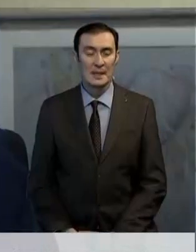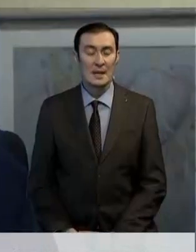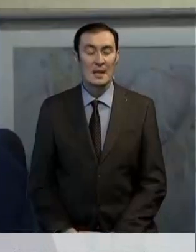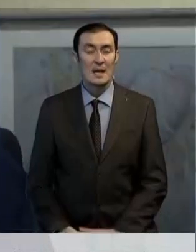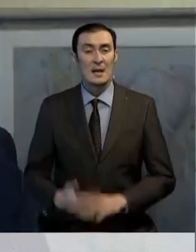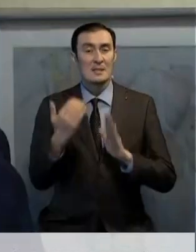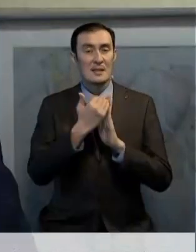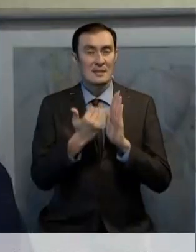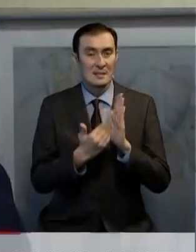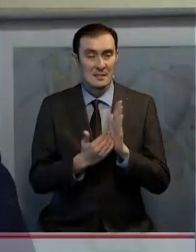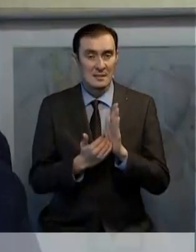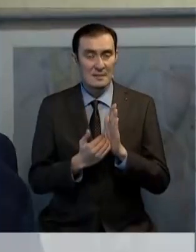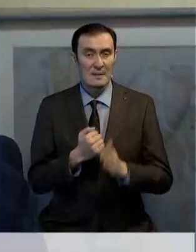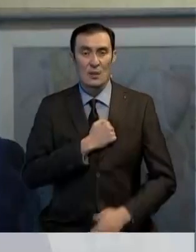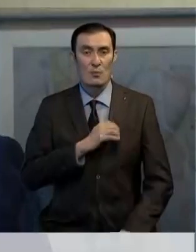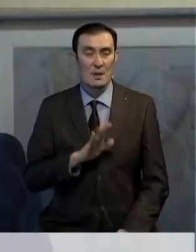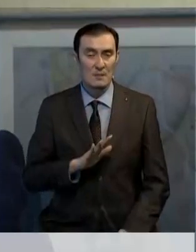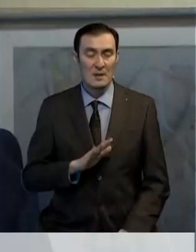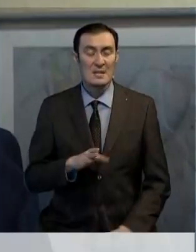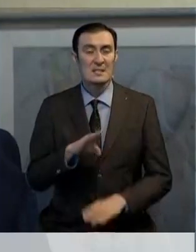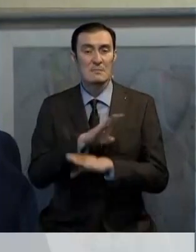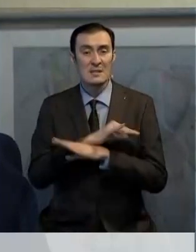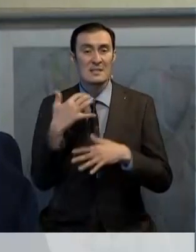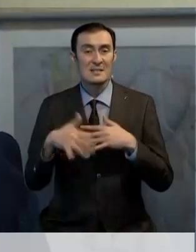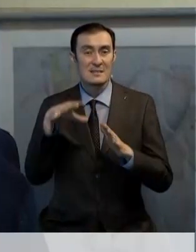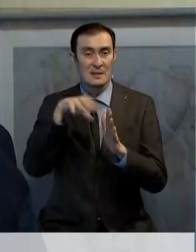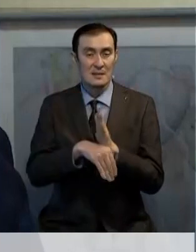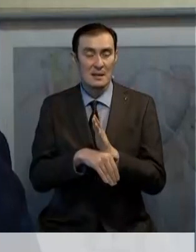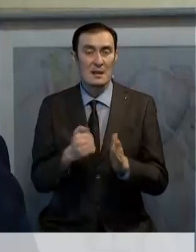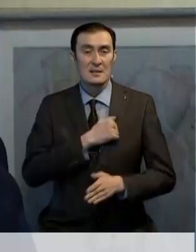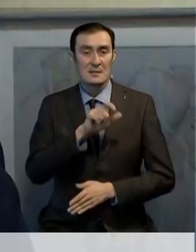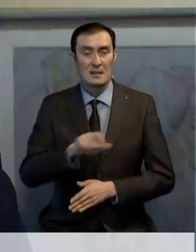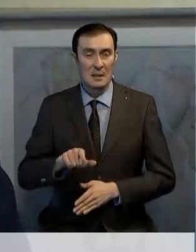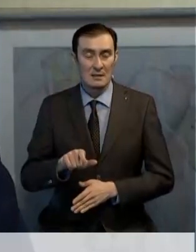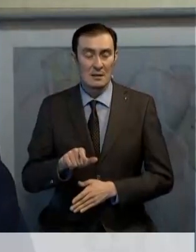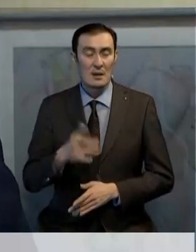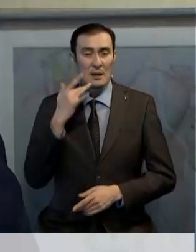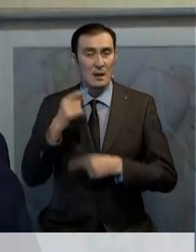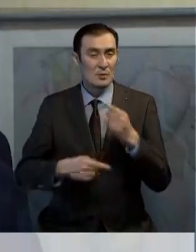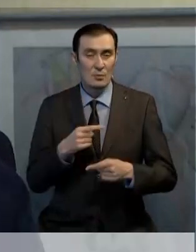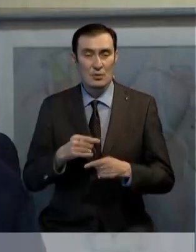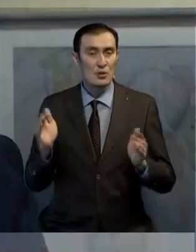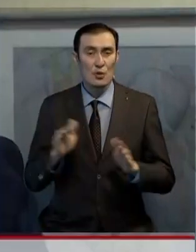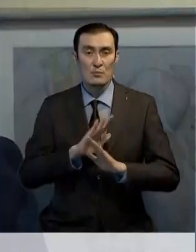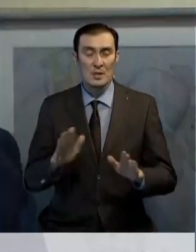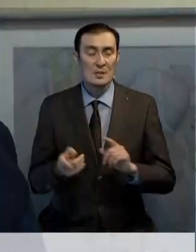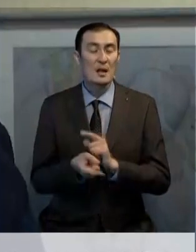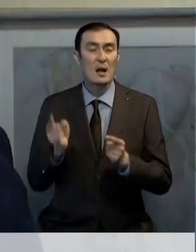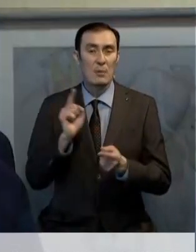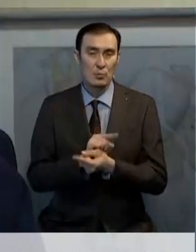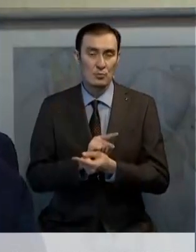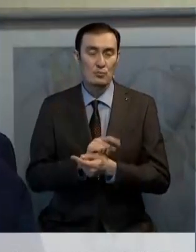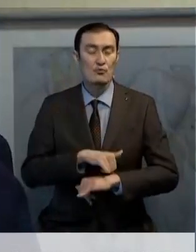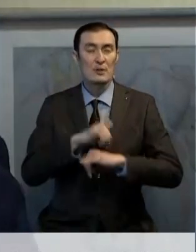Статистика неумолима. Смертность среди солдат срочной службы от года в год не уменьшается, а наоборот